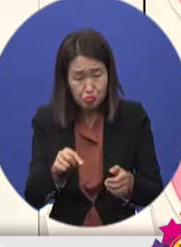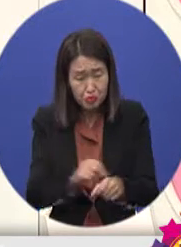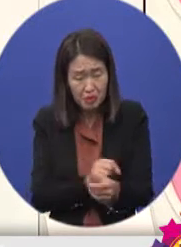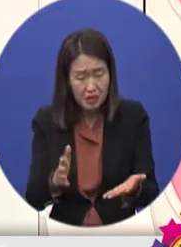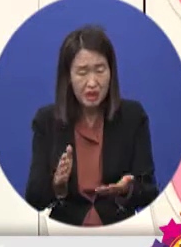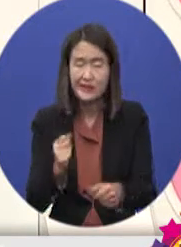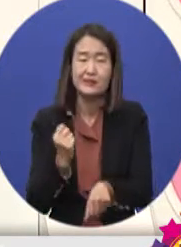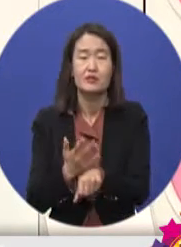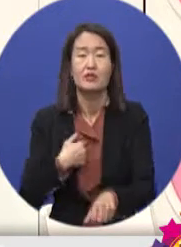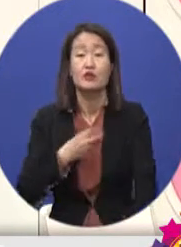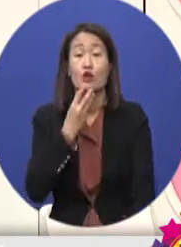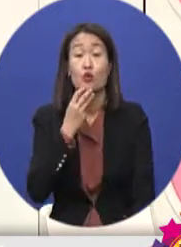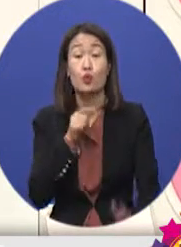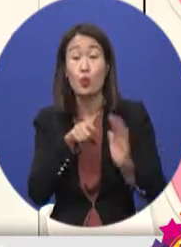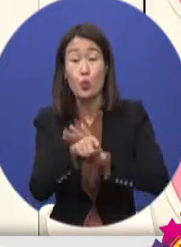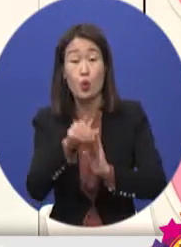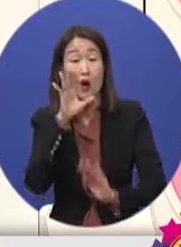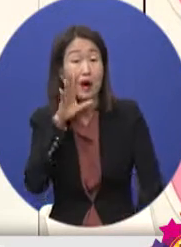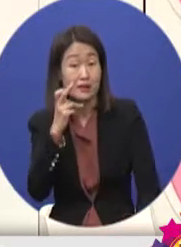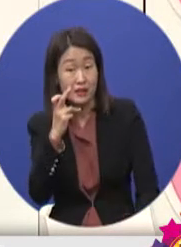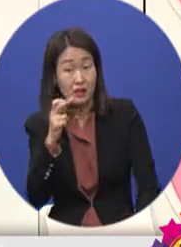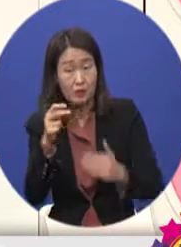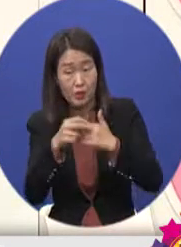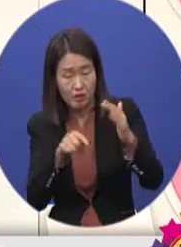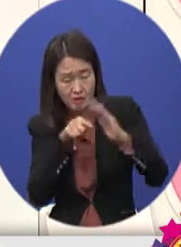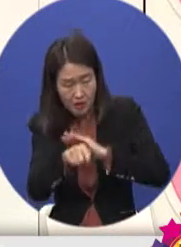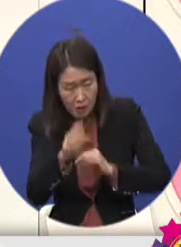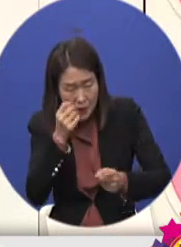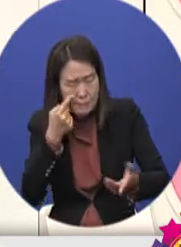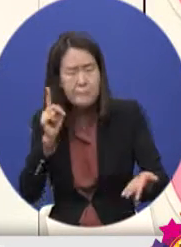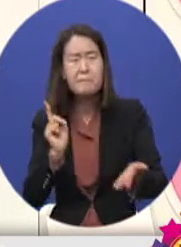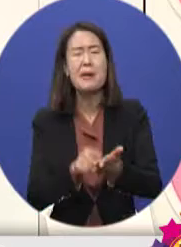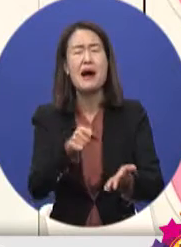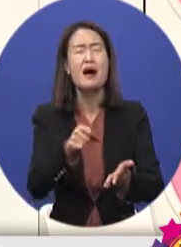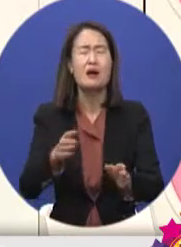서울에 아산병원에 가갖고, 예. 그래 발견해갖고. 그때부터 약 그립니다. 아,